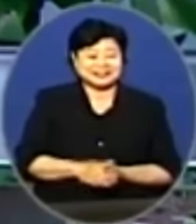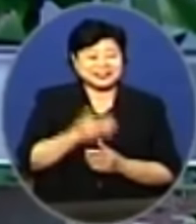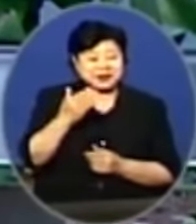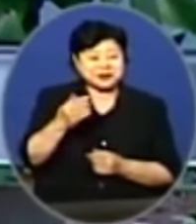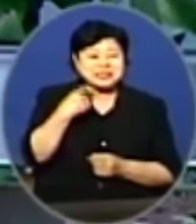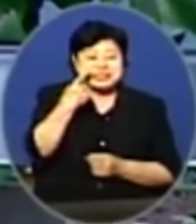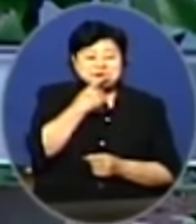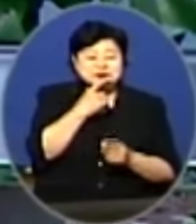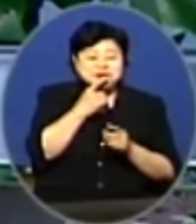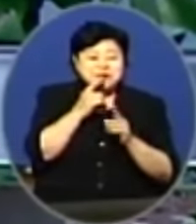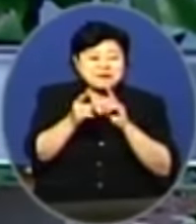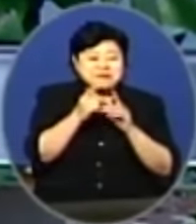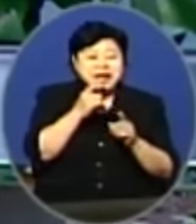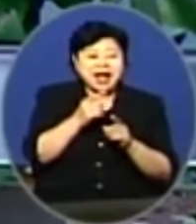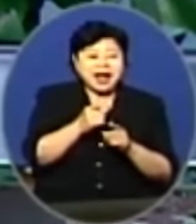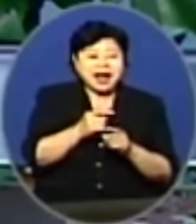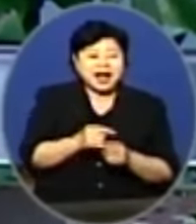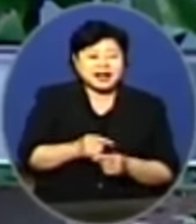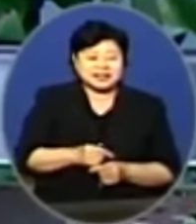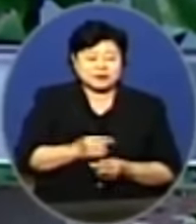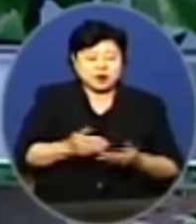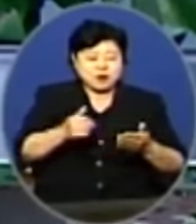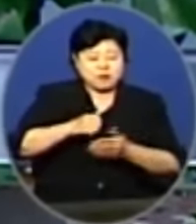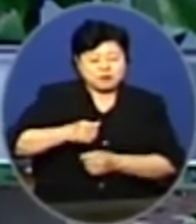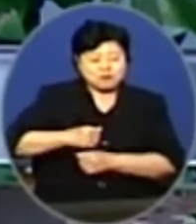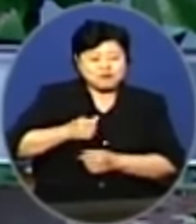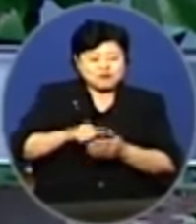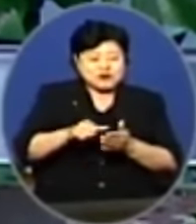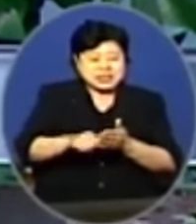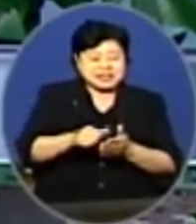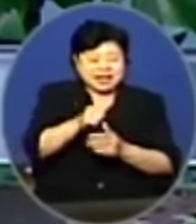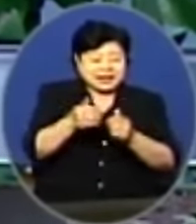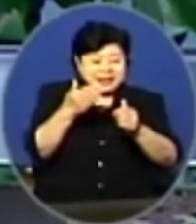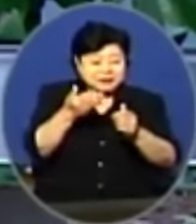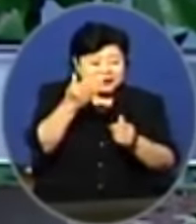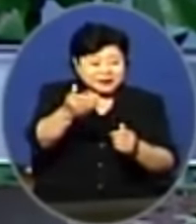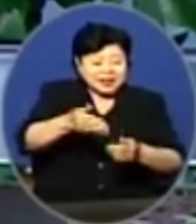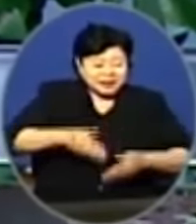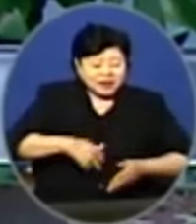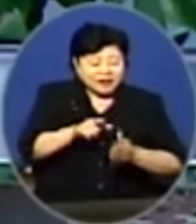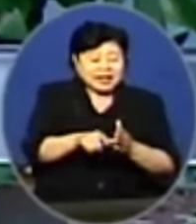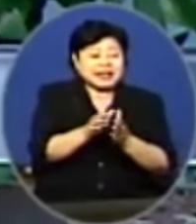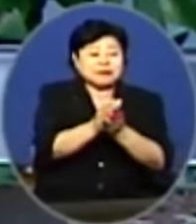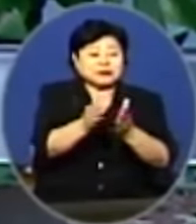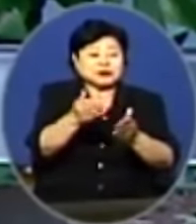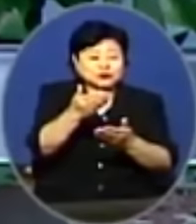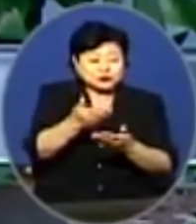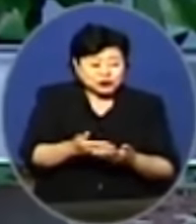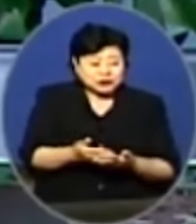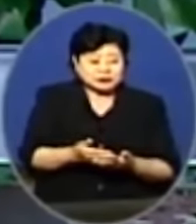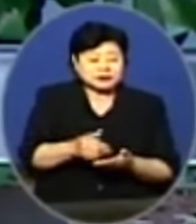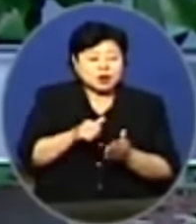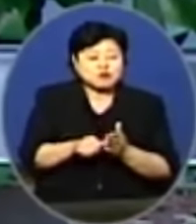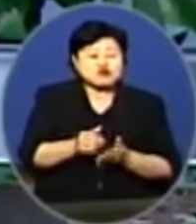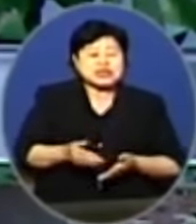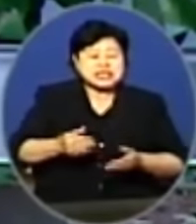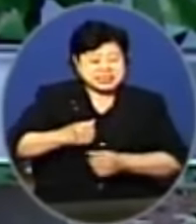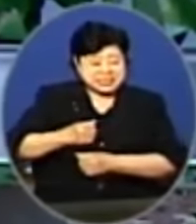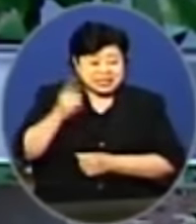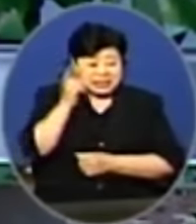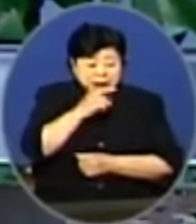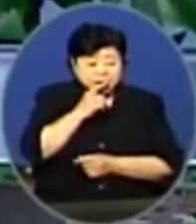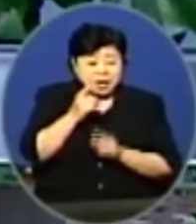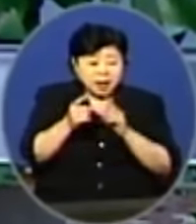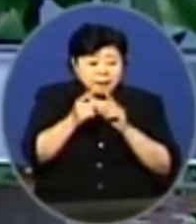여러분의 입술의 말이 바로 여러분의 무기인 것입니다. 이거 하나님이 태어날 때부터 주어놓으신 것이요. 나쁠